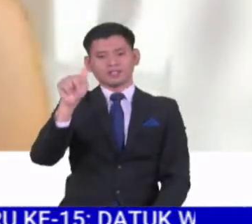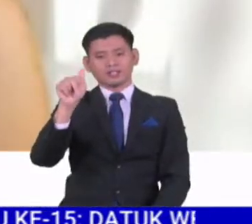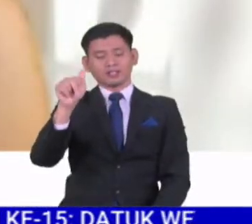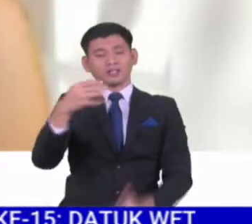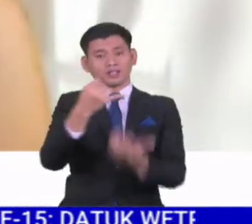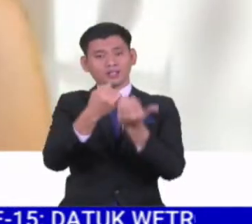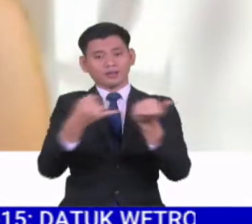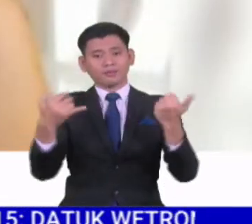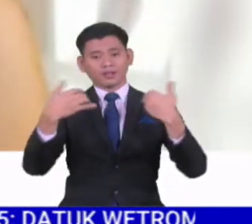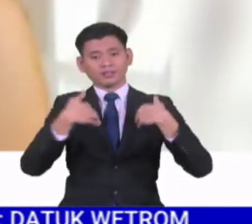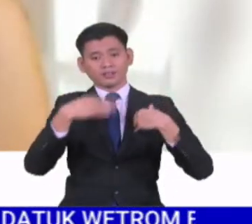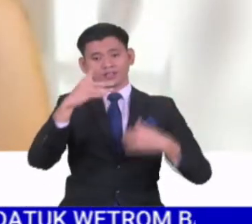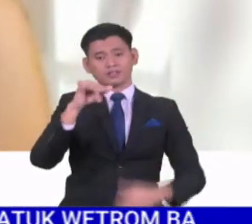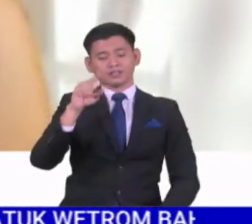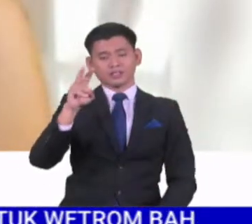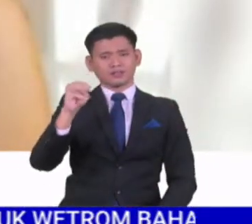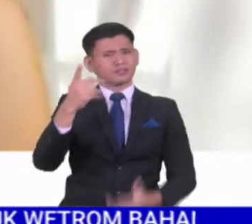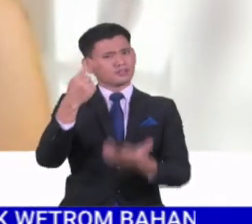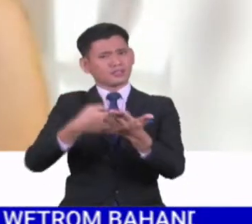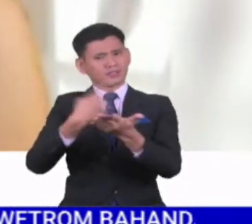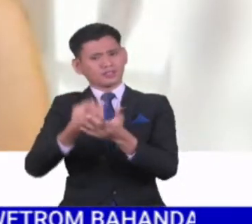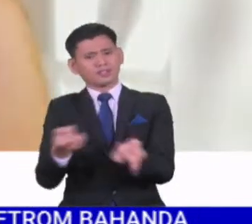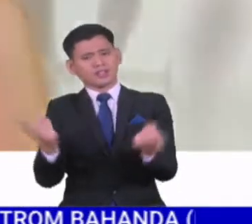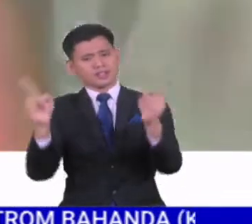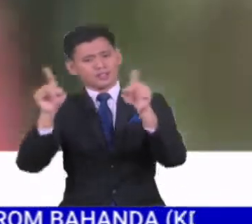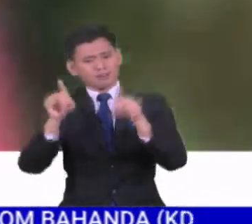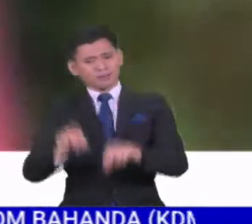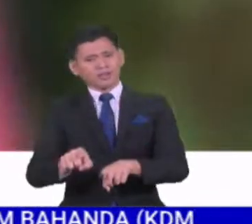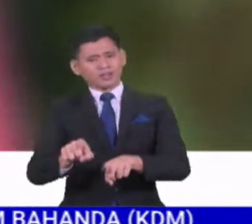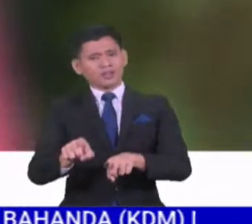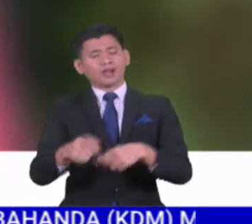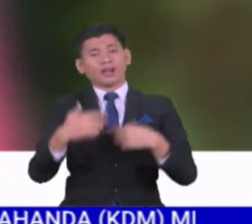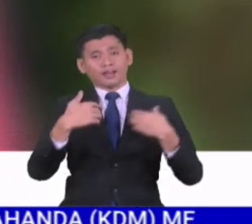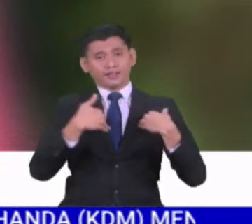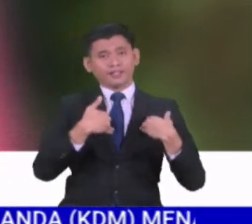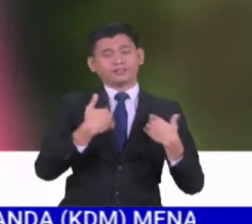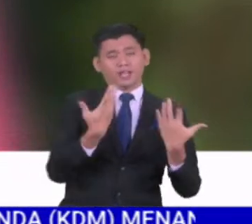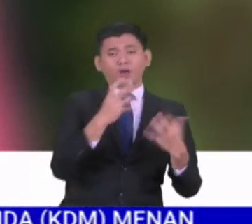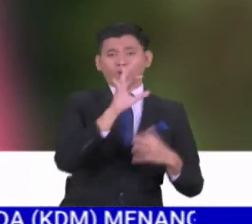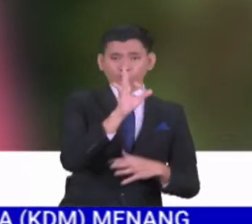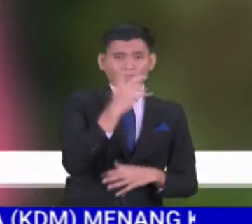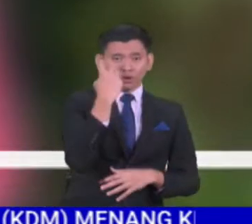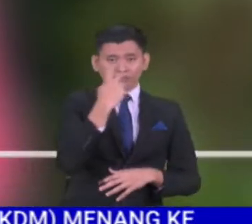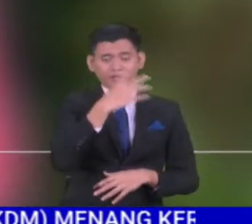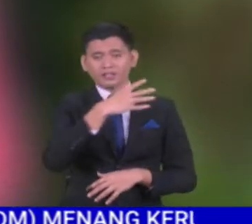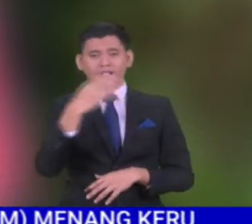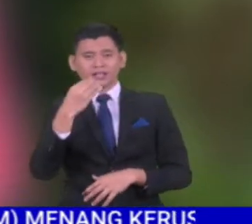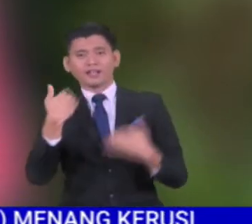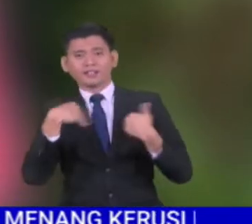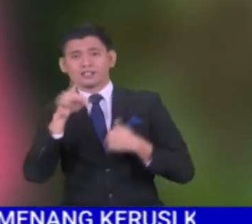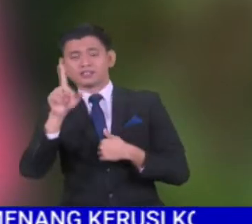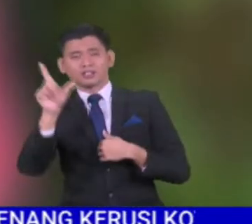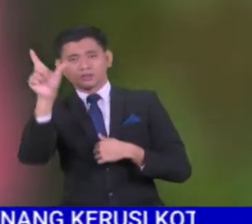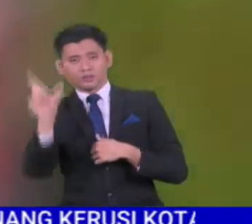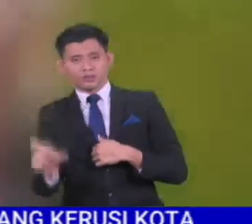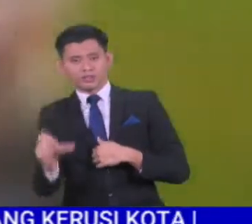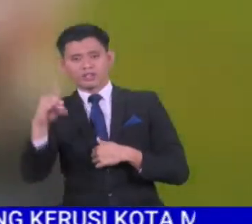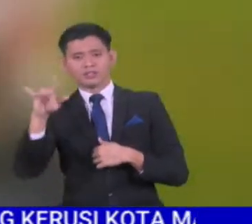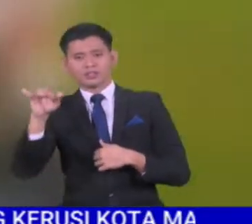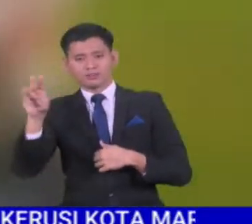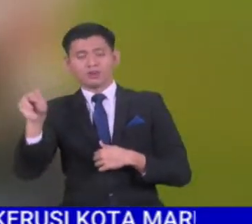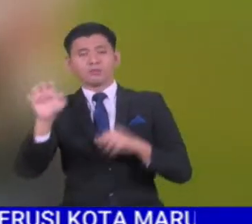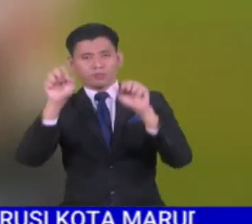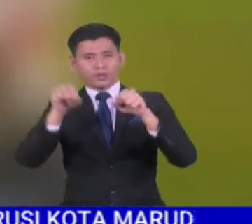dilahirkan mengalami sindrom yang jarang berlaku, iaitu primordial dwarfism. Bagaimanapun, keadaan itu membolehkan